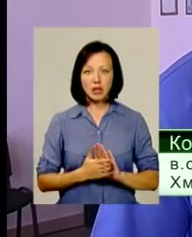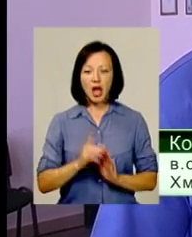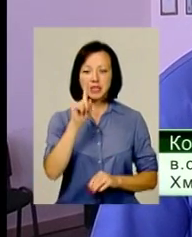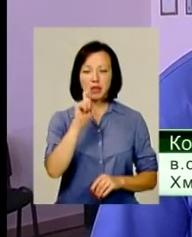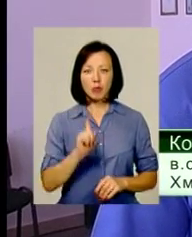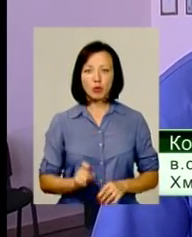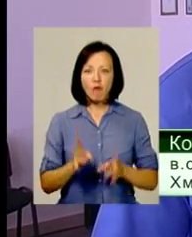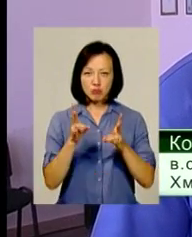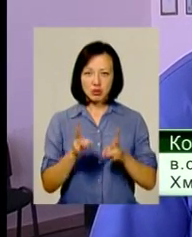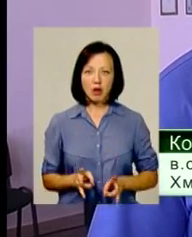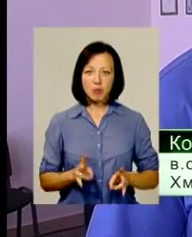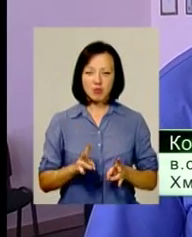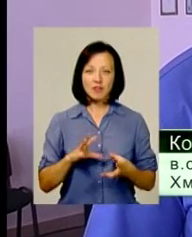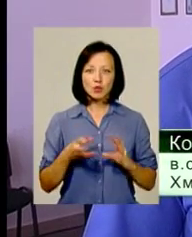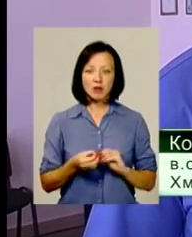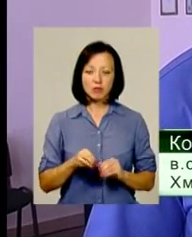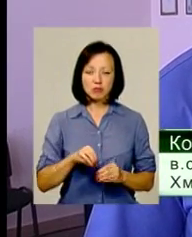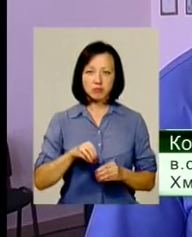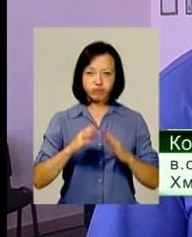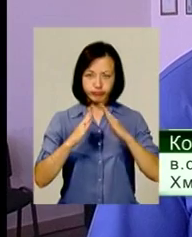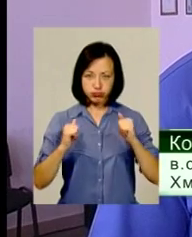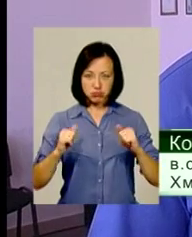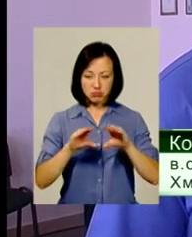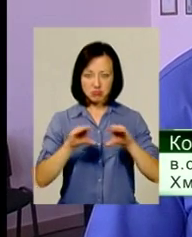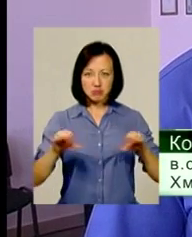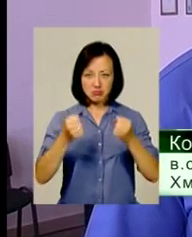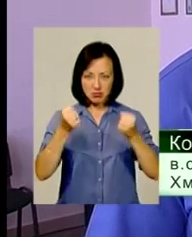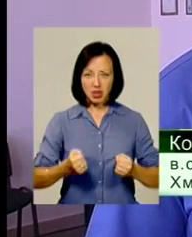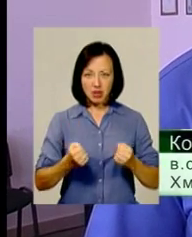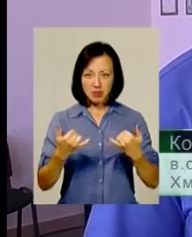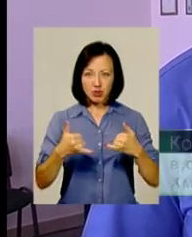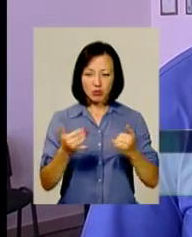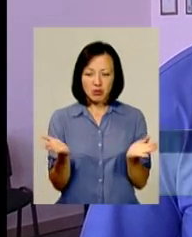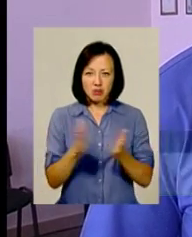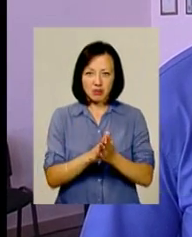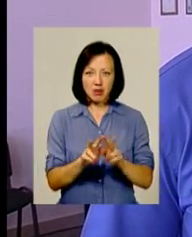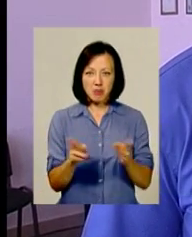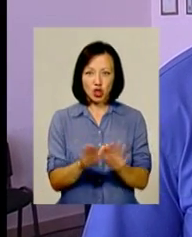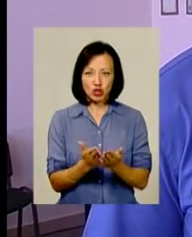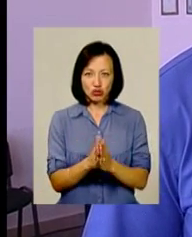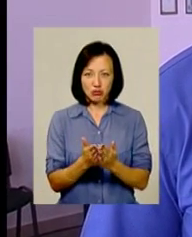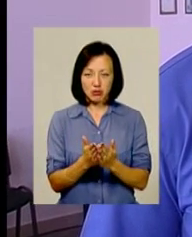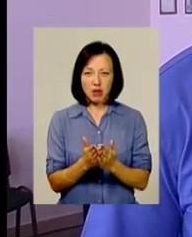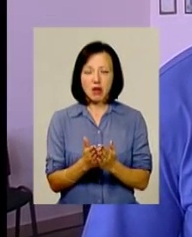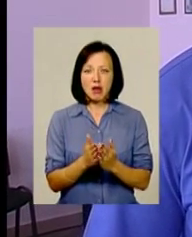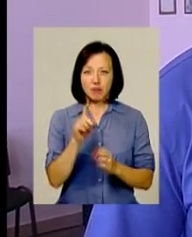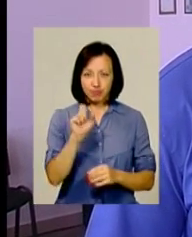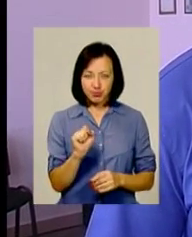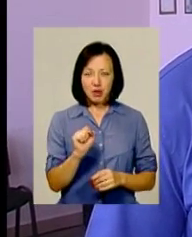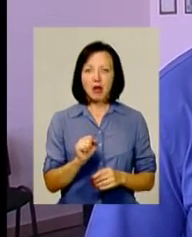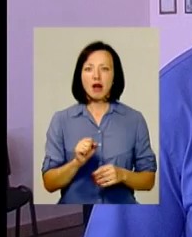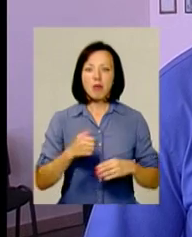травмою, внаслідок падіння бетонних плит. Фактично складений пополам, як книжка. Діагностований